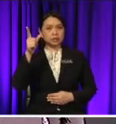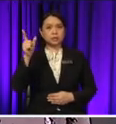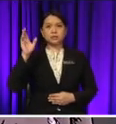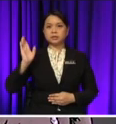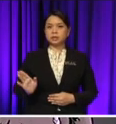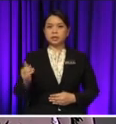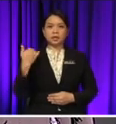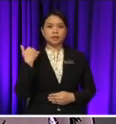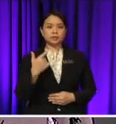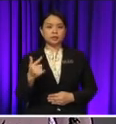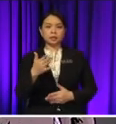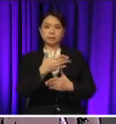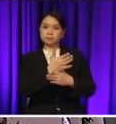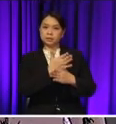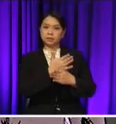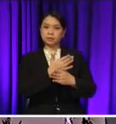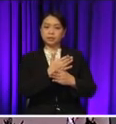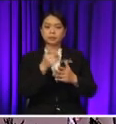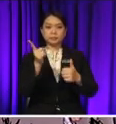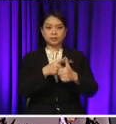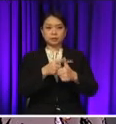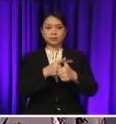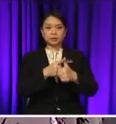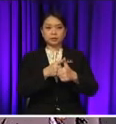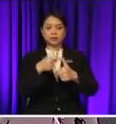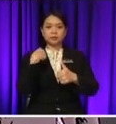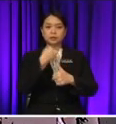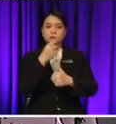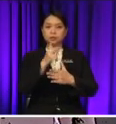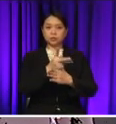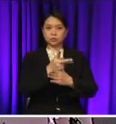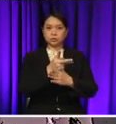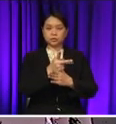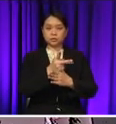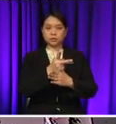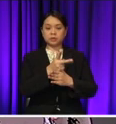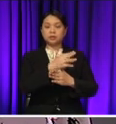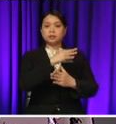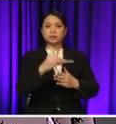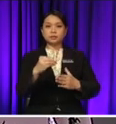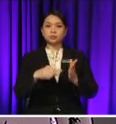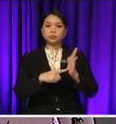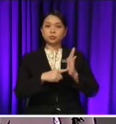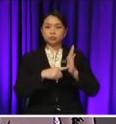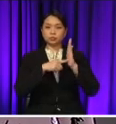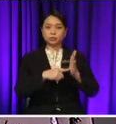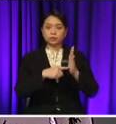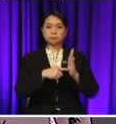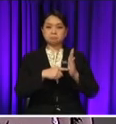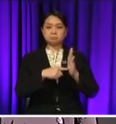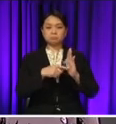bagian pertama soalnya yang memperkenalkan Namaku kongsi dan menunjukkan perjanjian